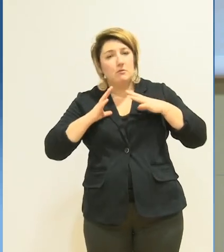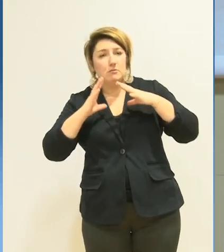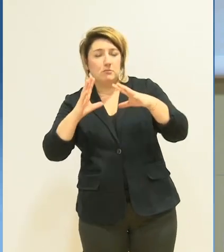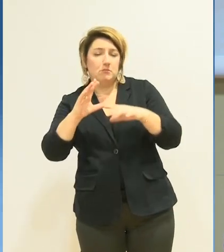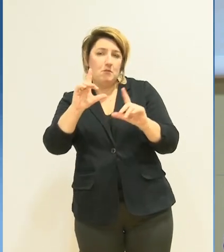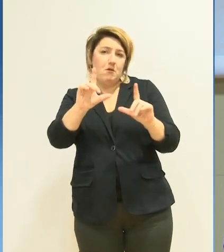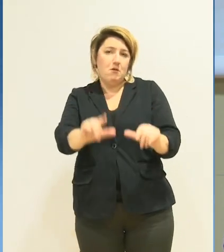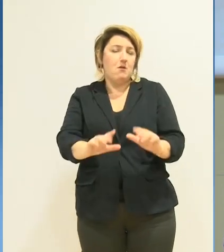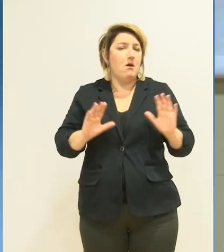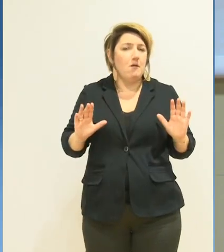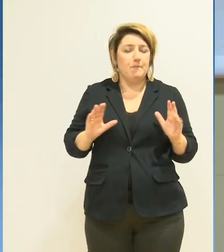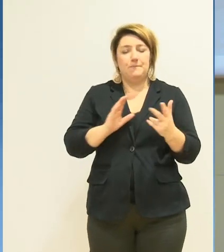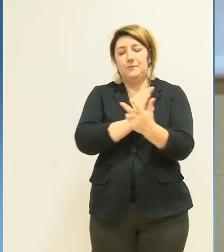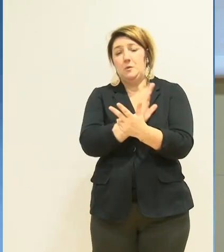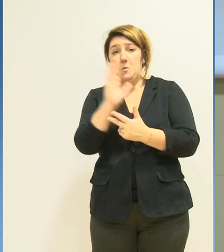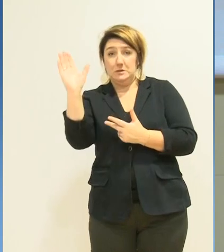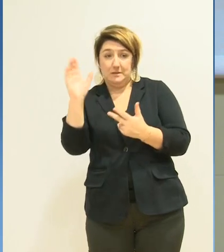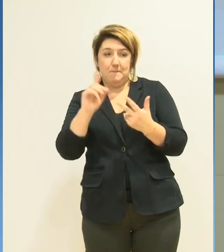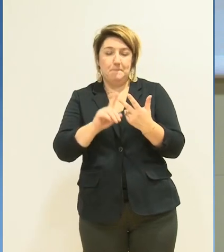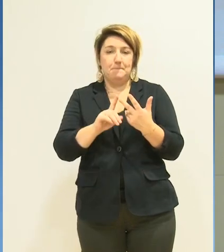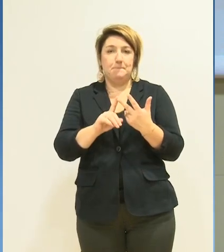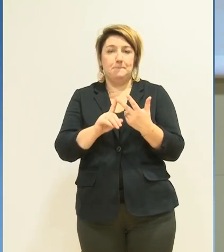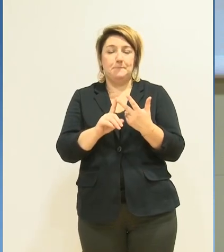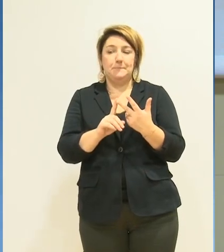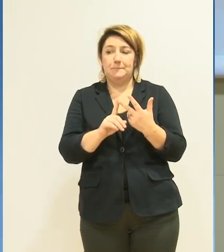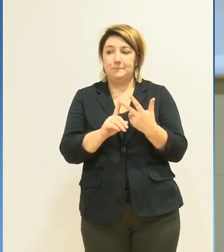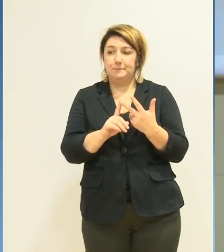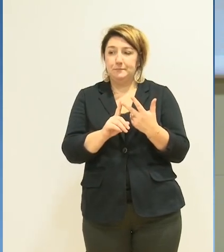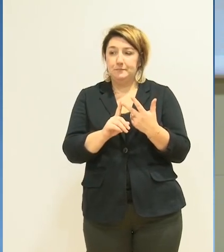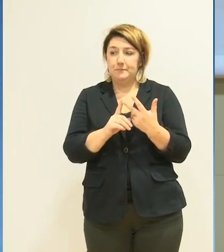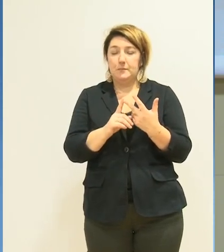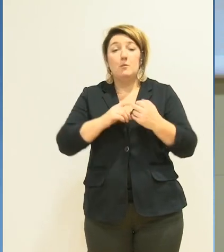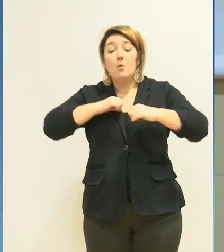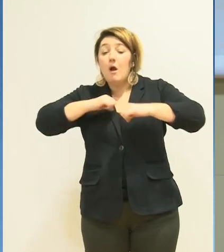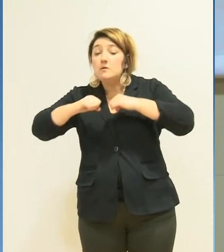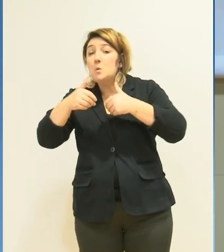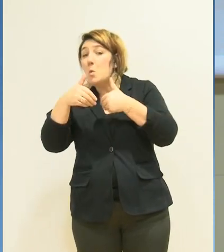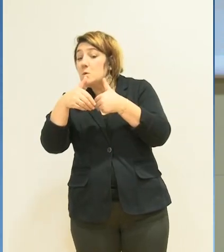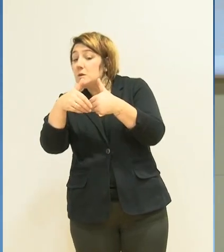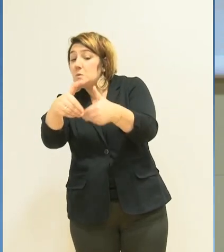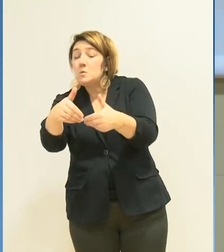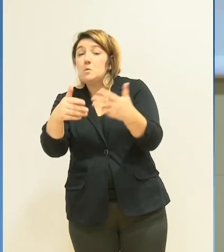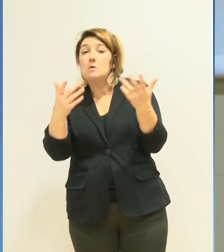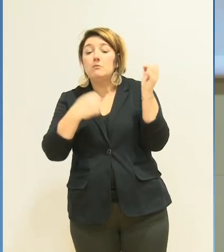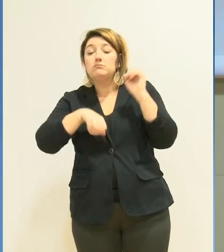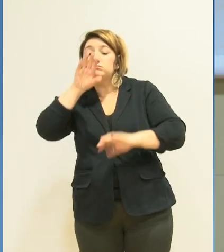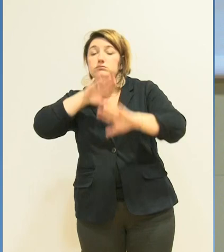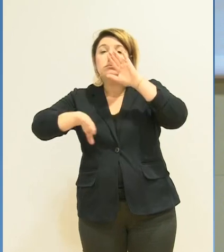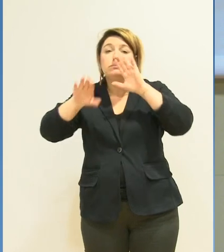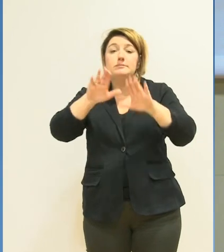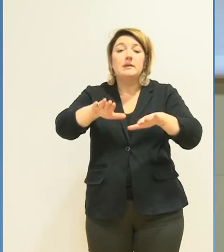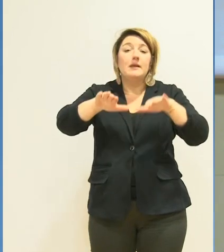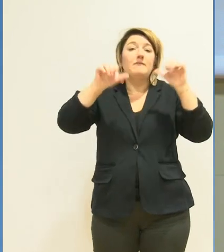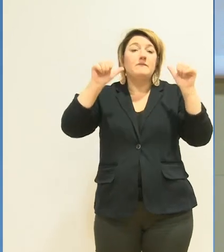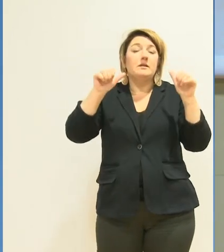oeuvre troisièmement là aussi pour garder des capacités d'action éviter de se mettre dans une zone de